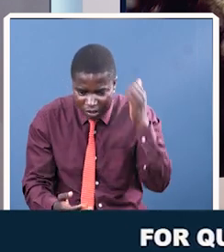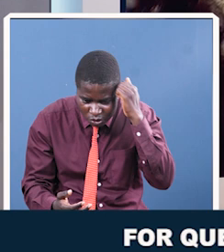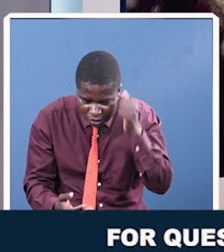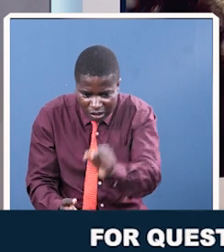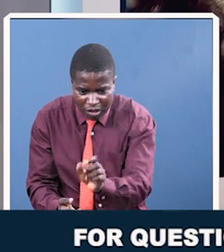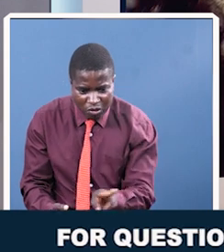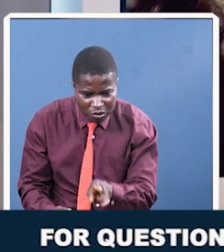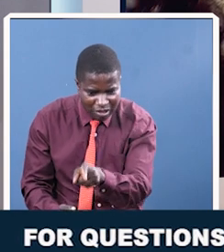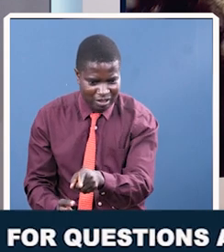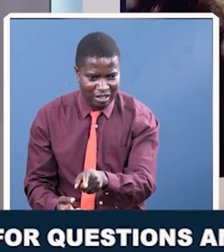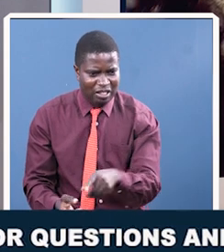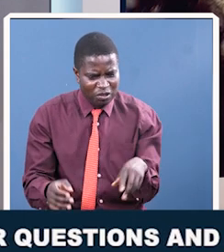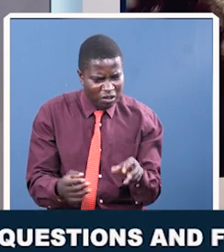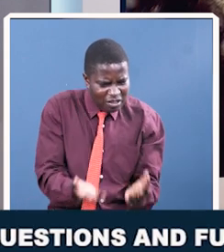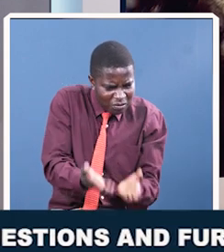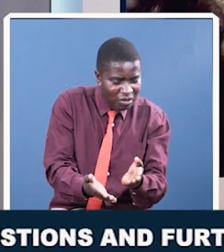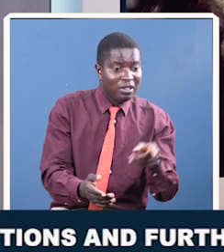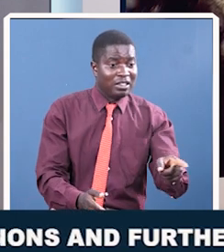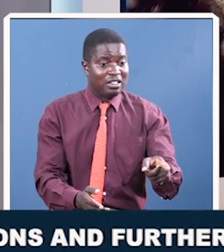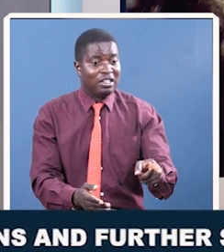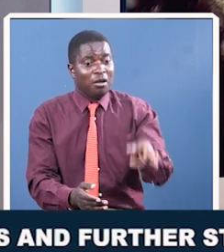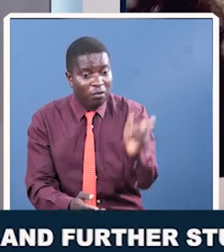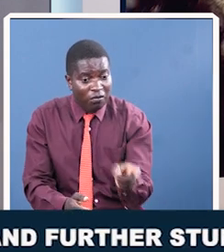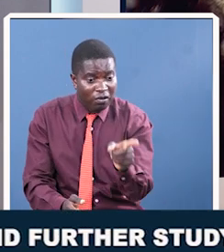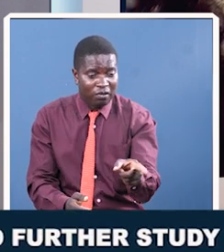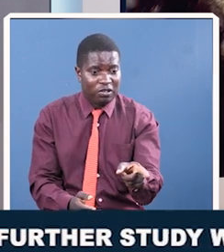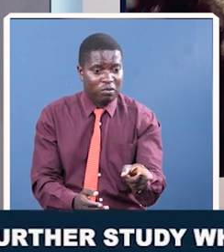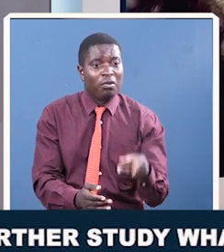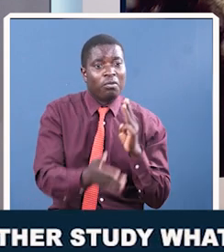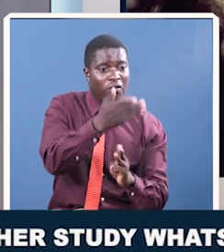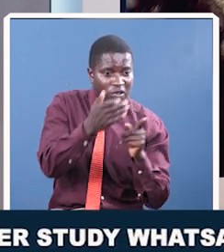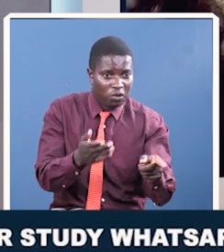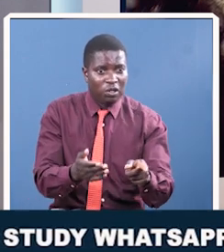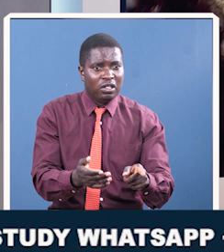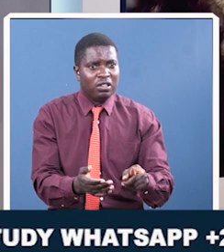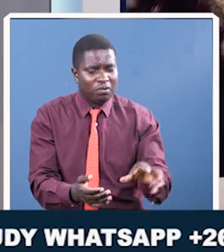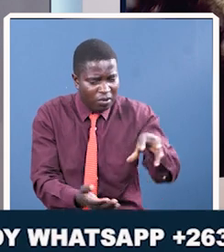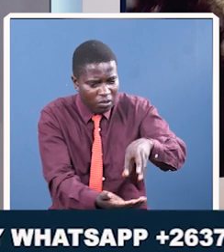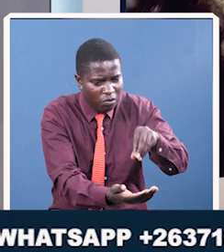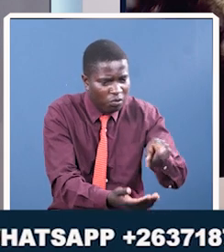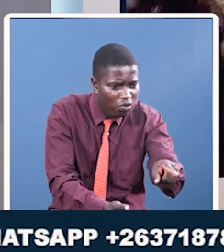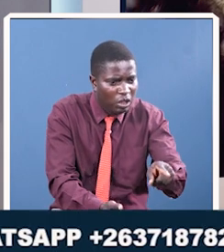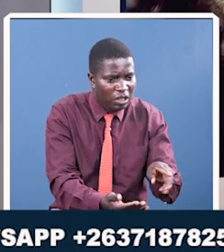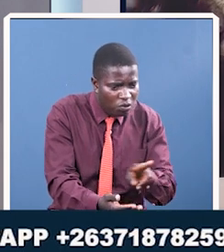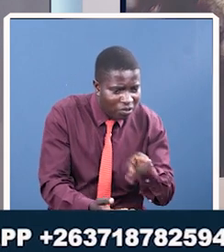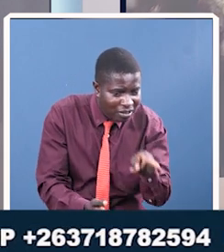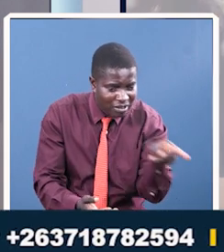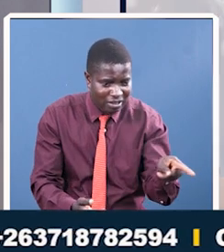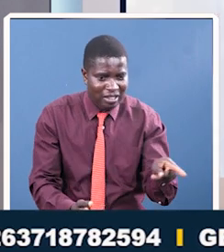zvine mhiko kuti unoshandisa so. Ukaenda kunganga, nganga ine chunyu